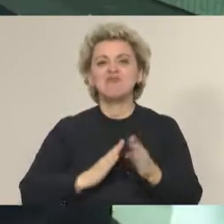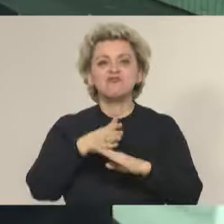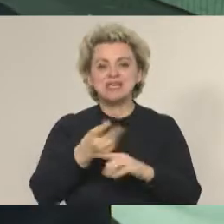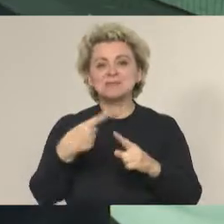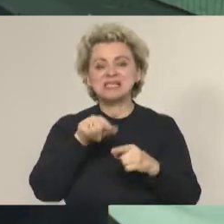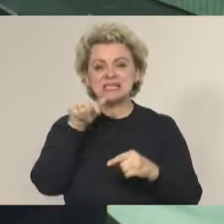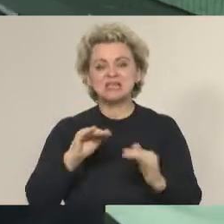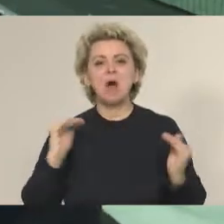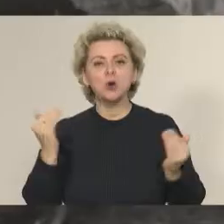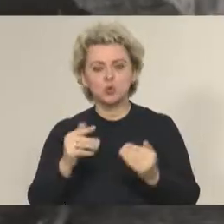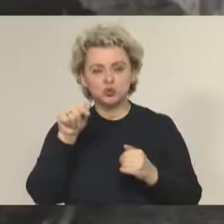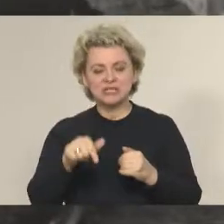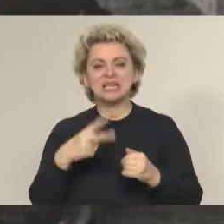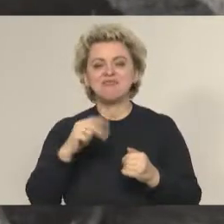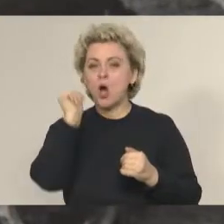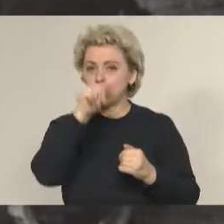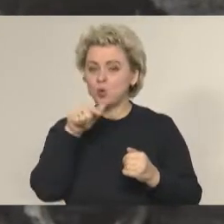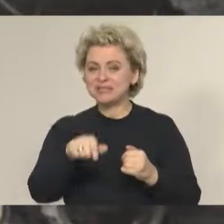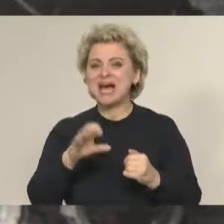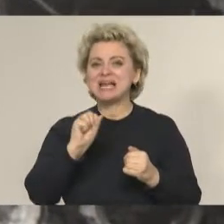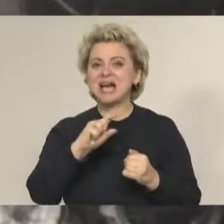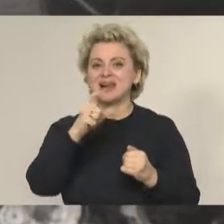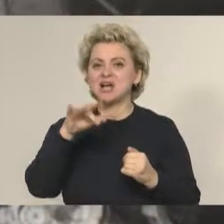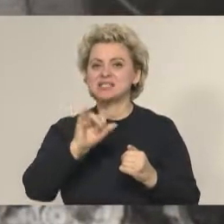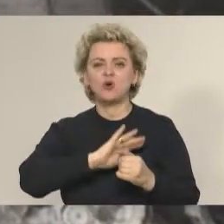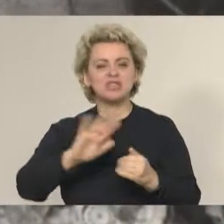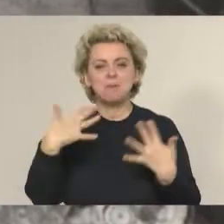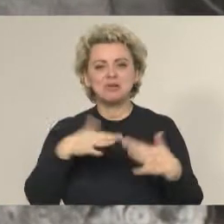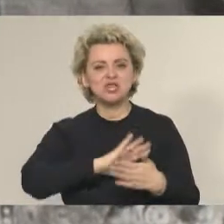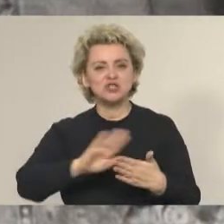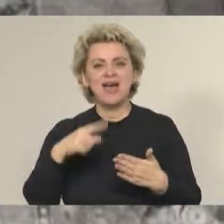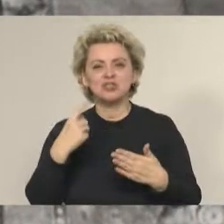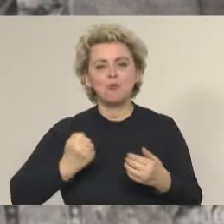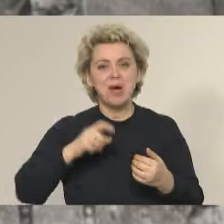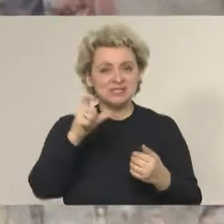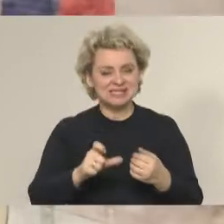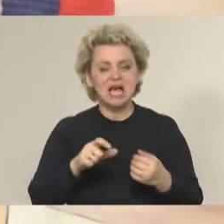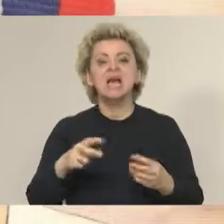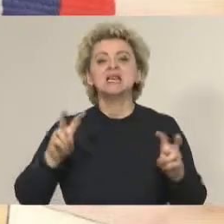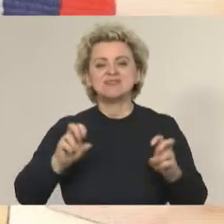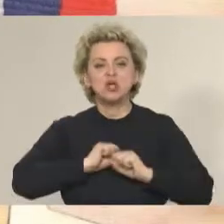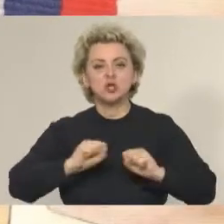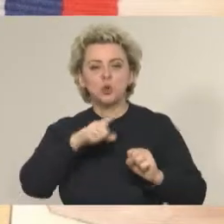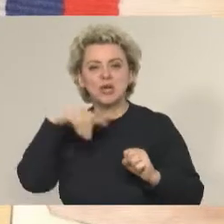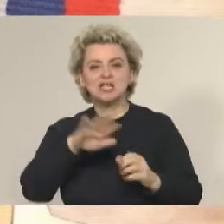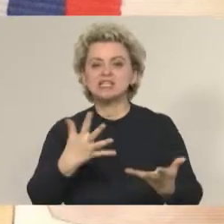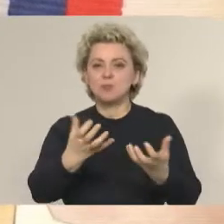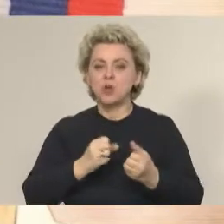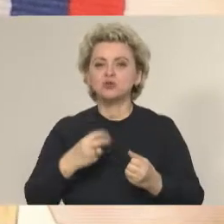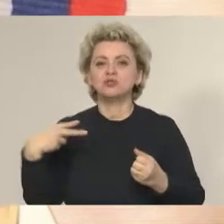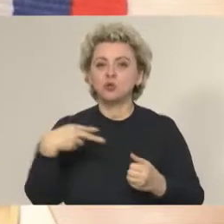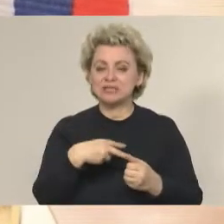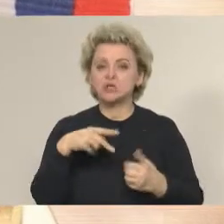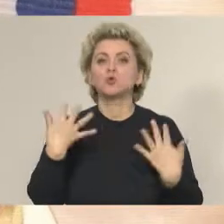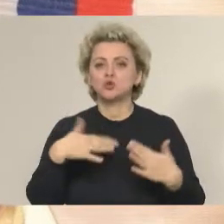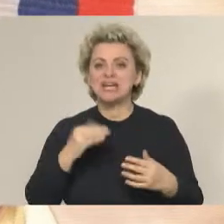с этого окружения. За 2 года Александр Красников не потерял ни одного бойца. А звание Героя России получил в